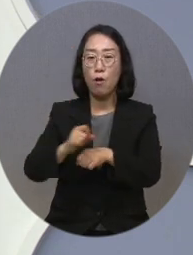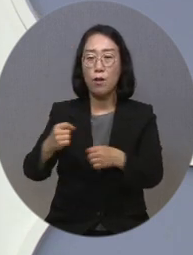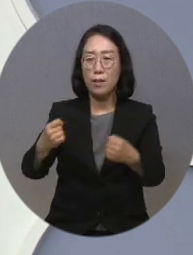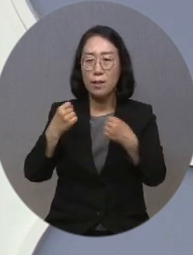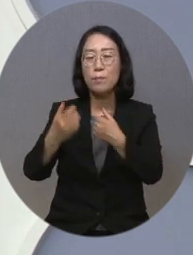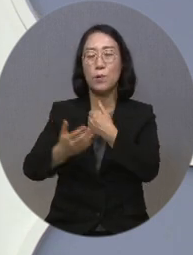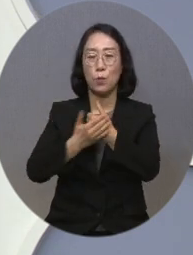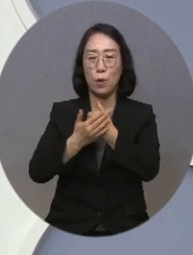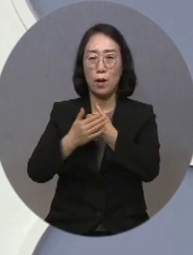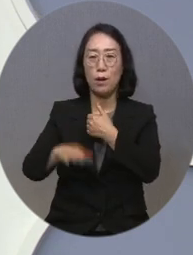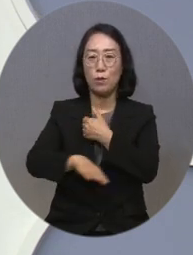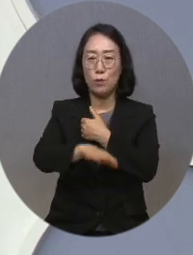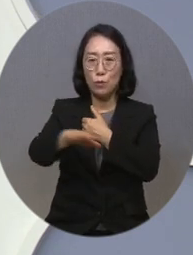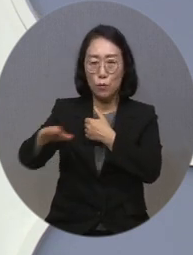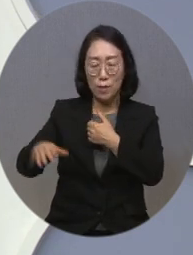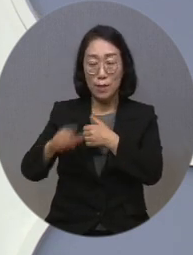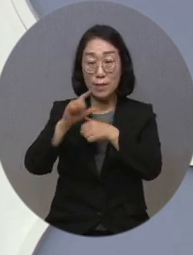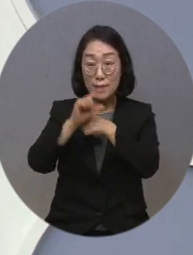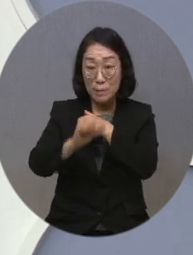보태주셔서 우리